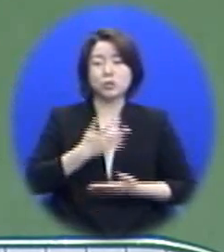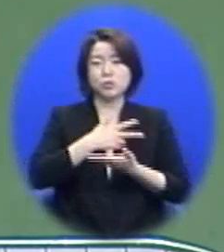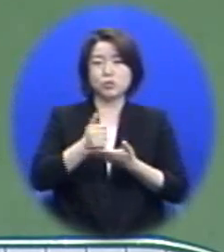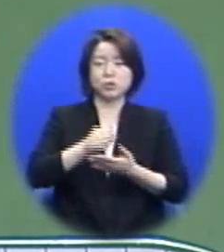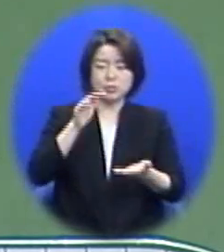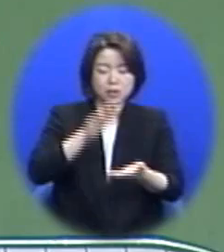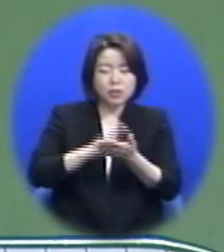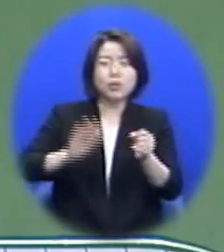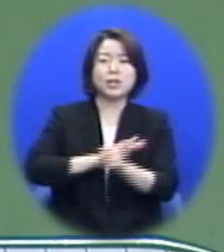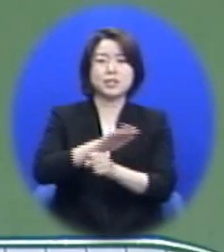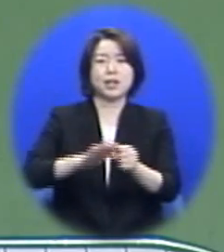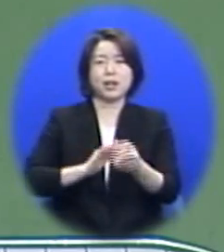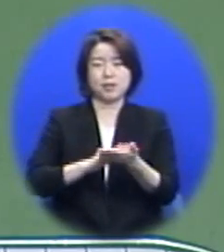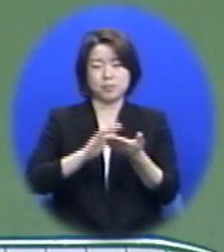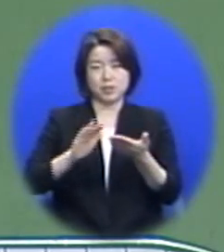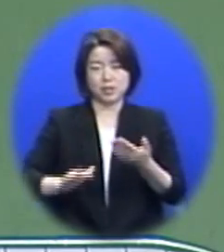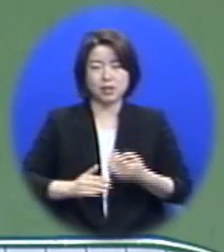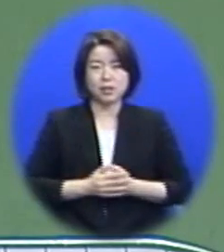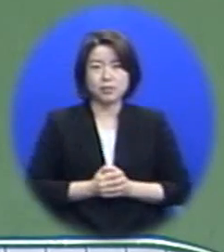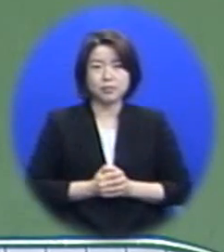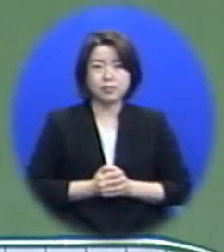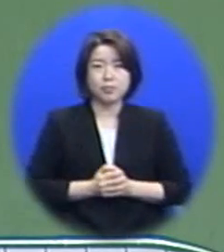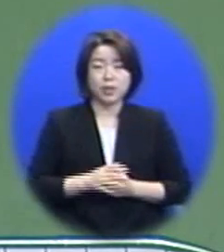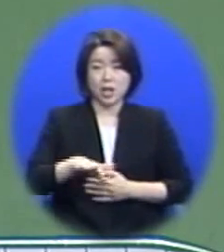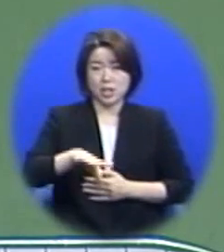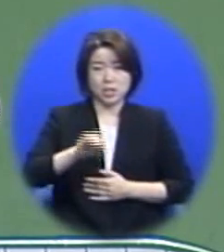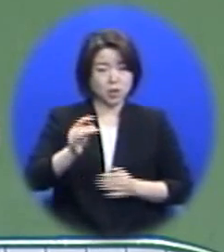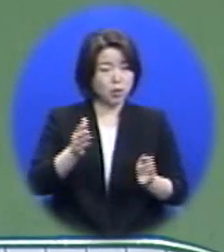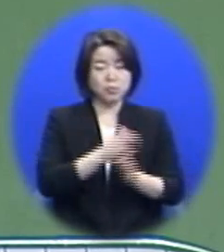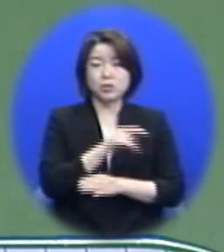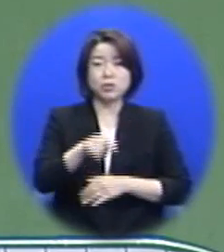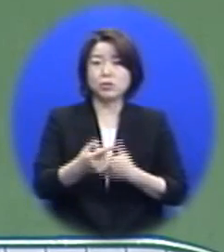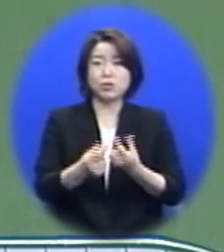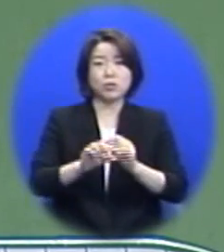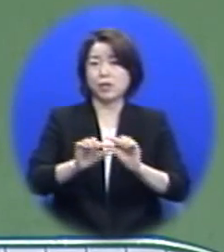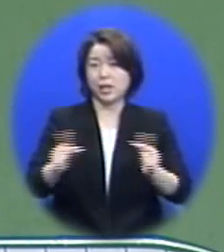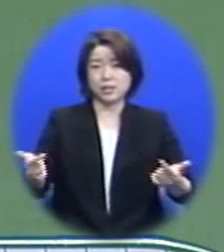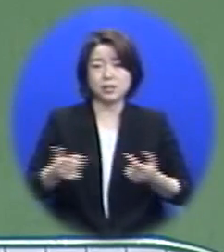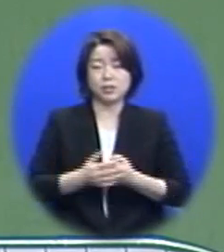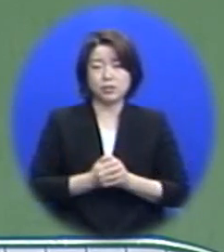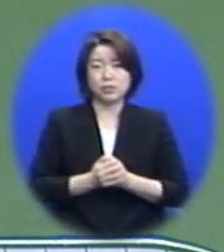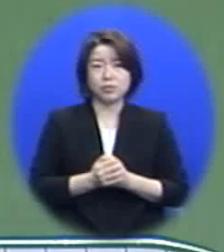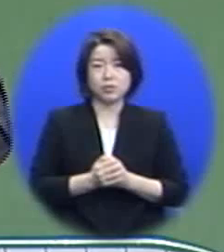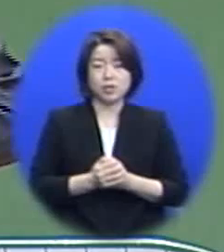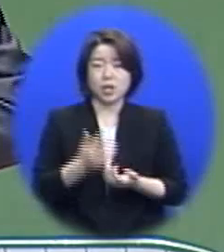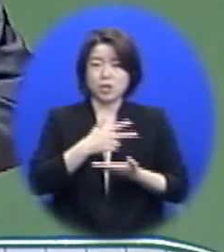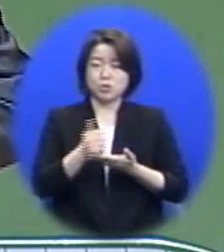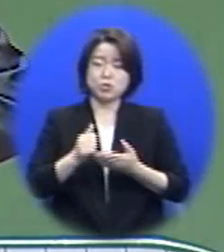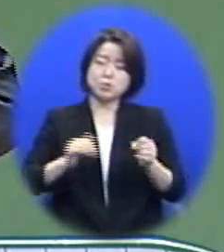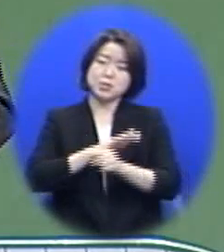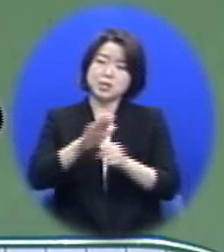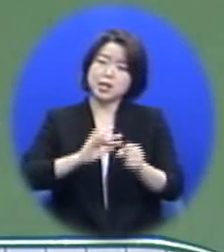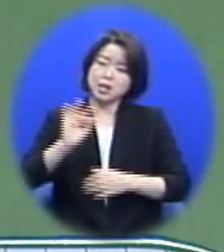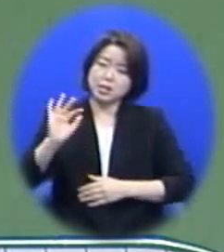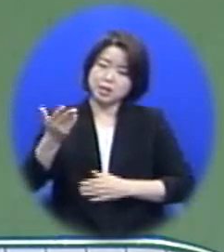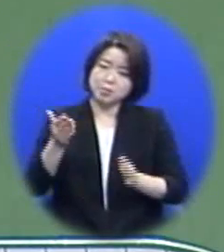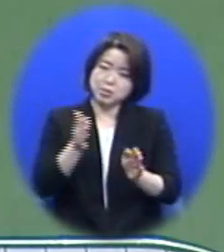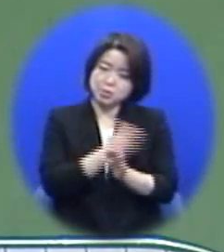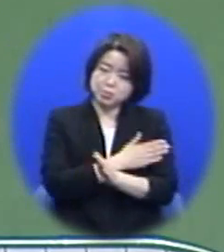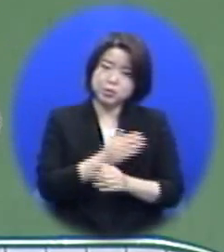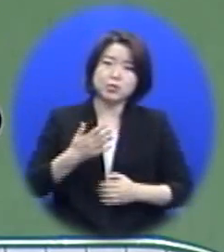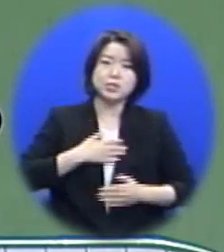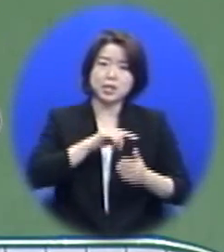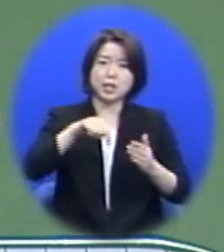예수님이시다 처음부터 그랬던 건 아닙니다 주님을 사랑하게 되면서부터 제 안에